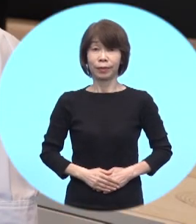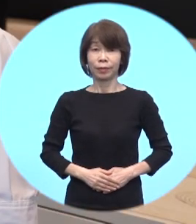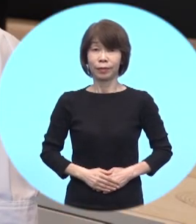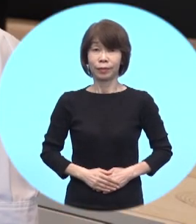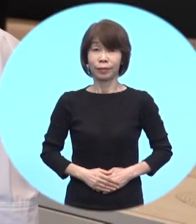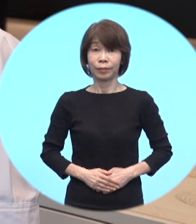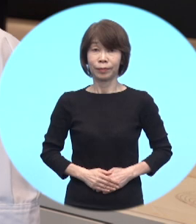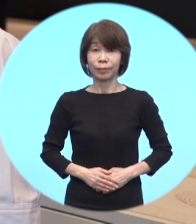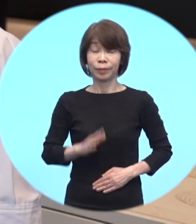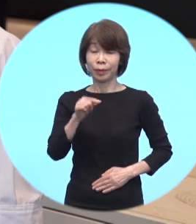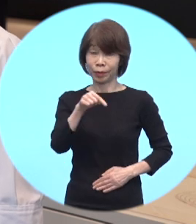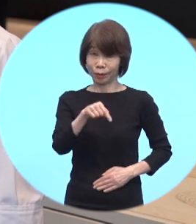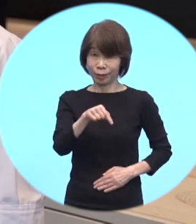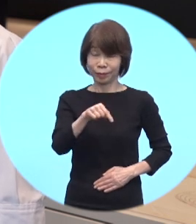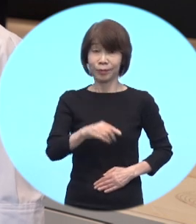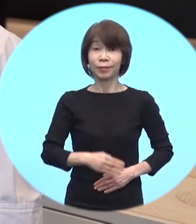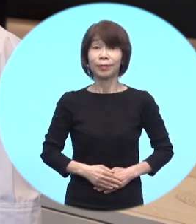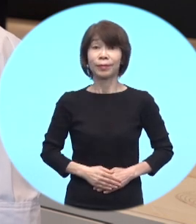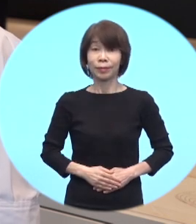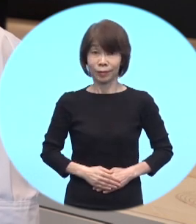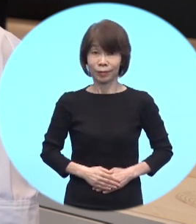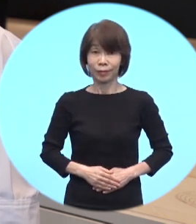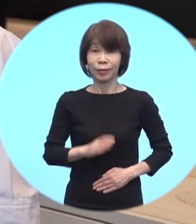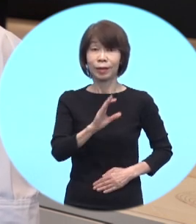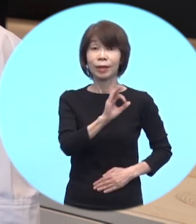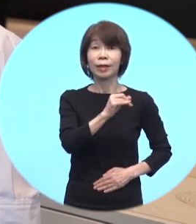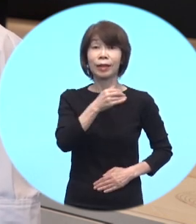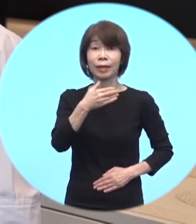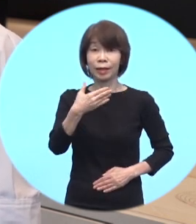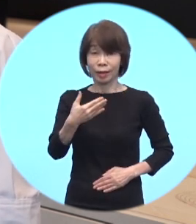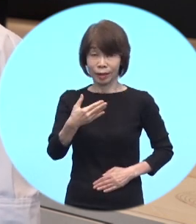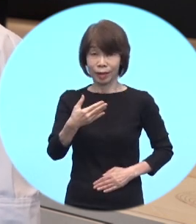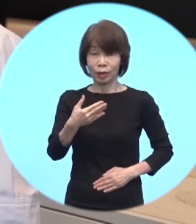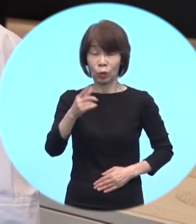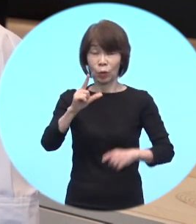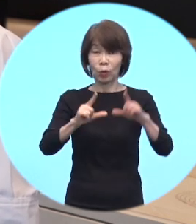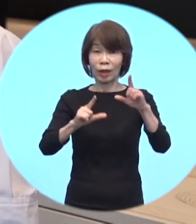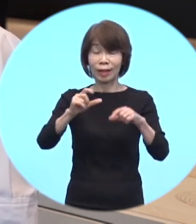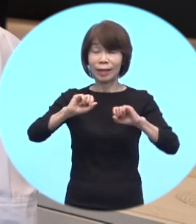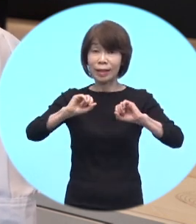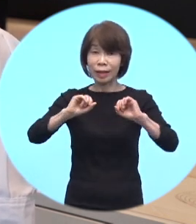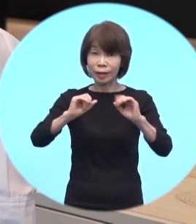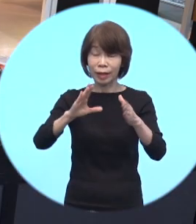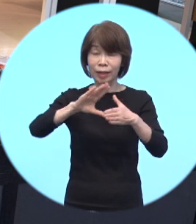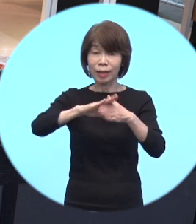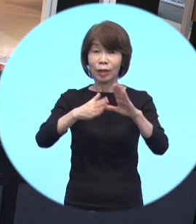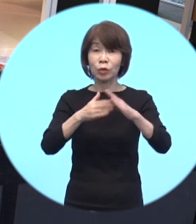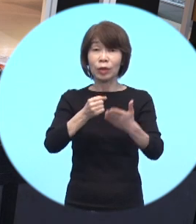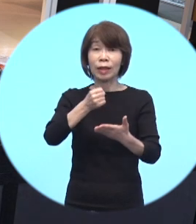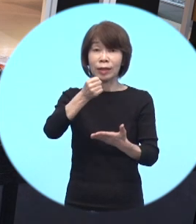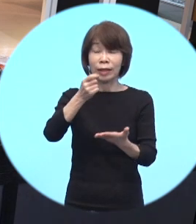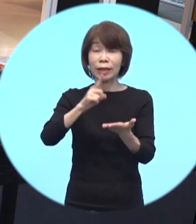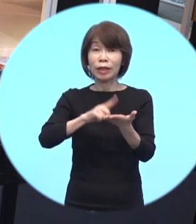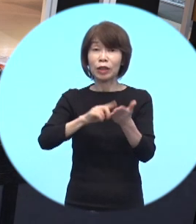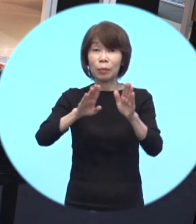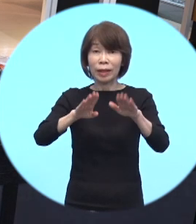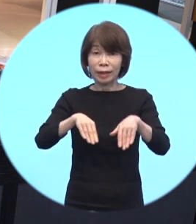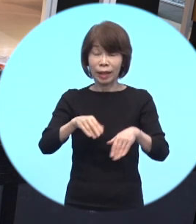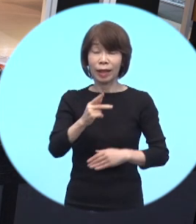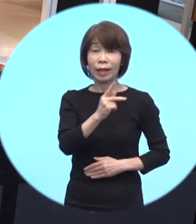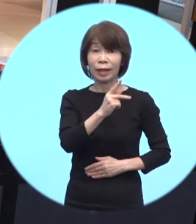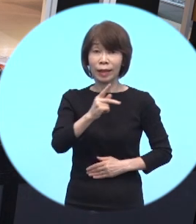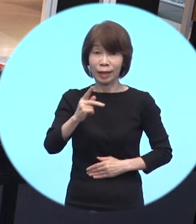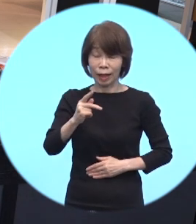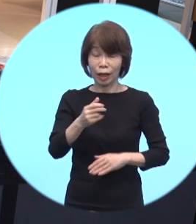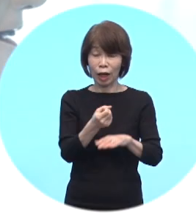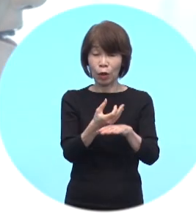金沢能楽美術館は金沢の無形文化財に指定された加賀宝鐘に伝わる